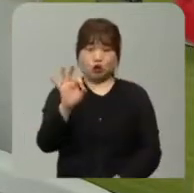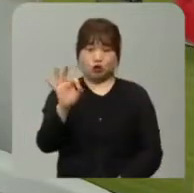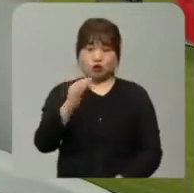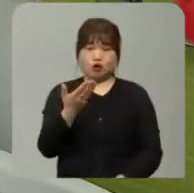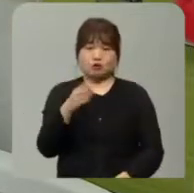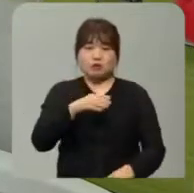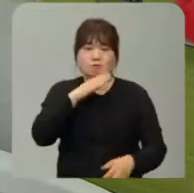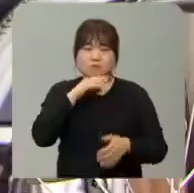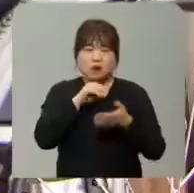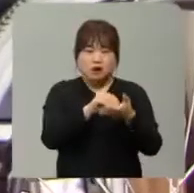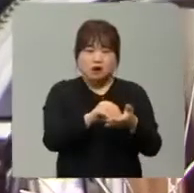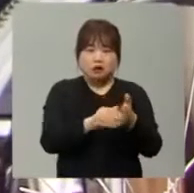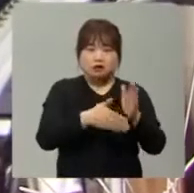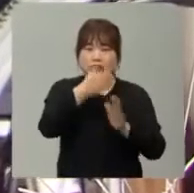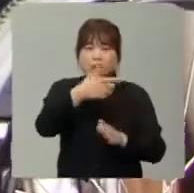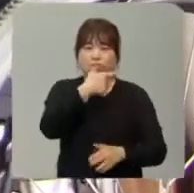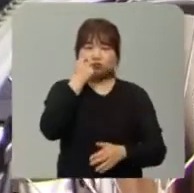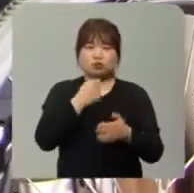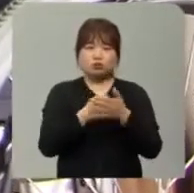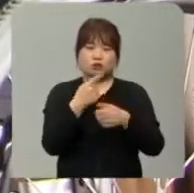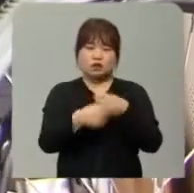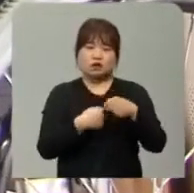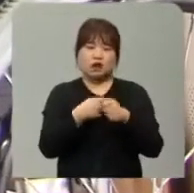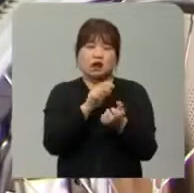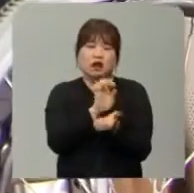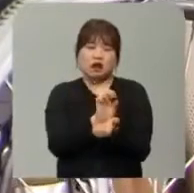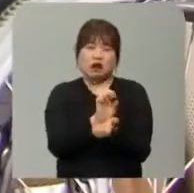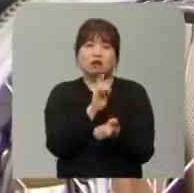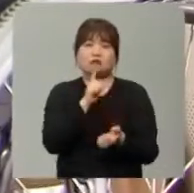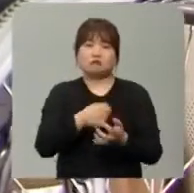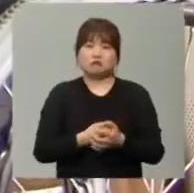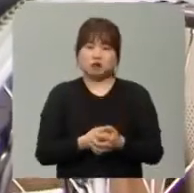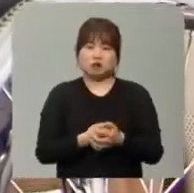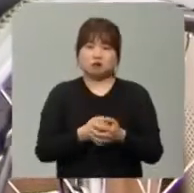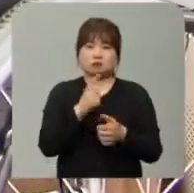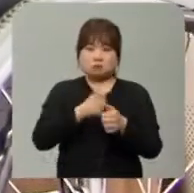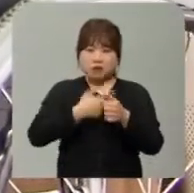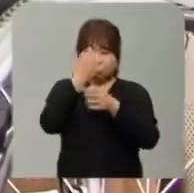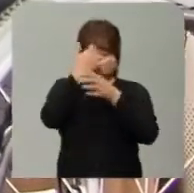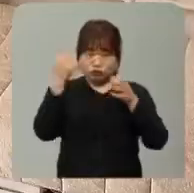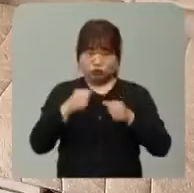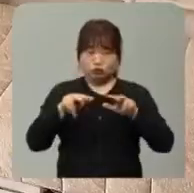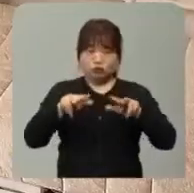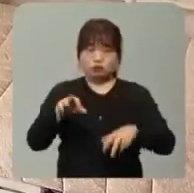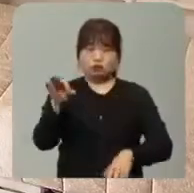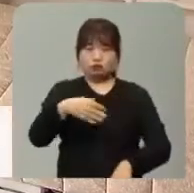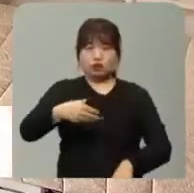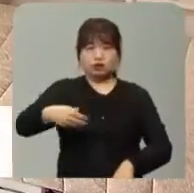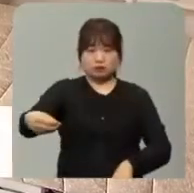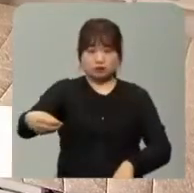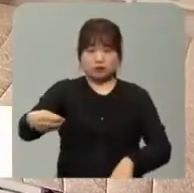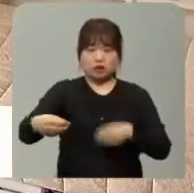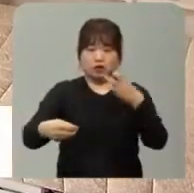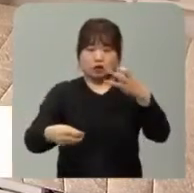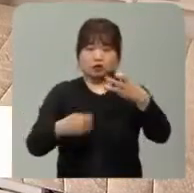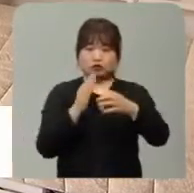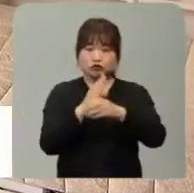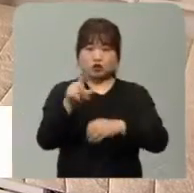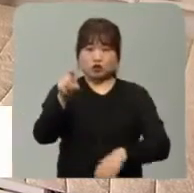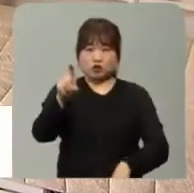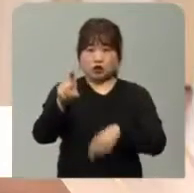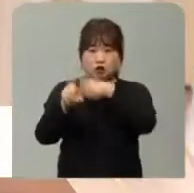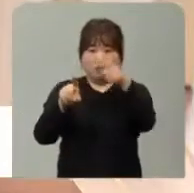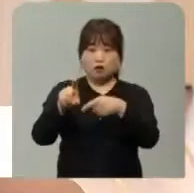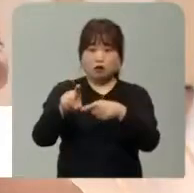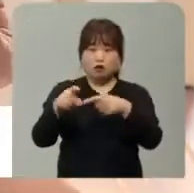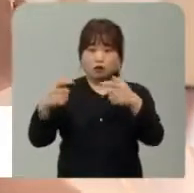시설이 부족해 1년 가까이 대기 중입니다. 충청북도가 무상 임대 중인 자립홈 13곳 가운데 11곳은